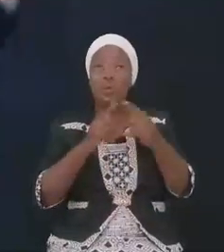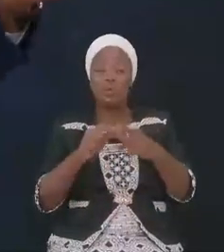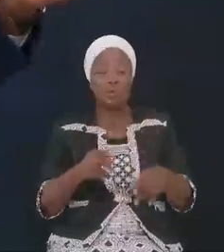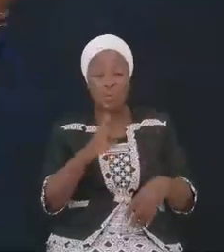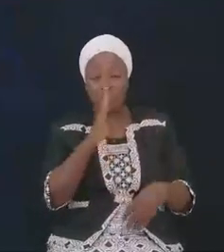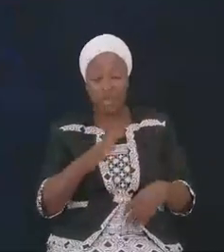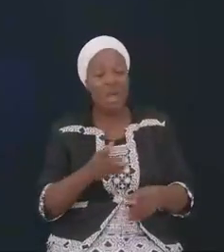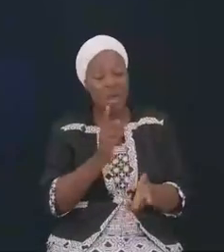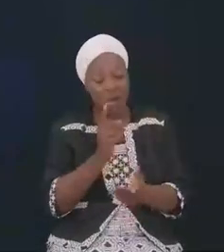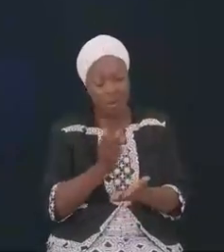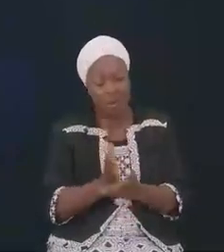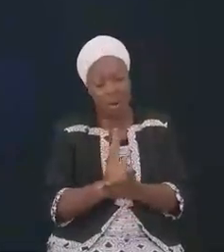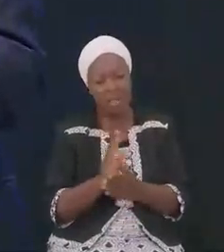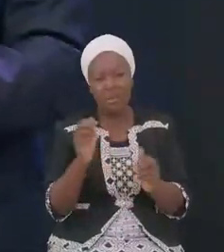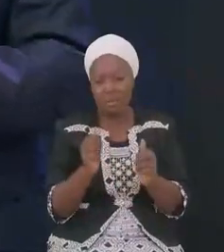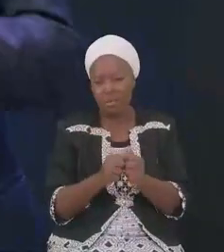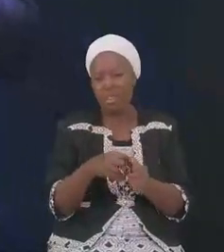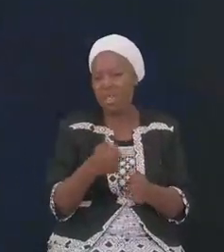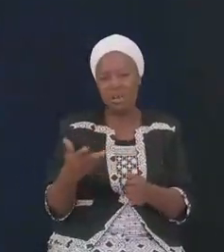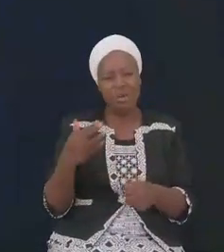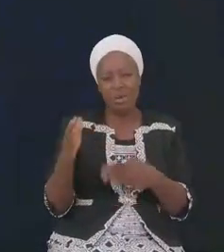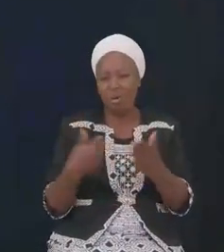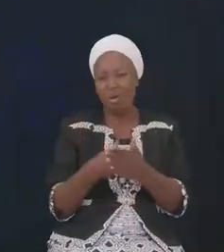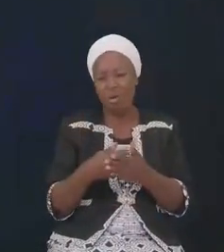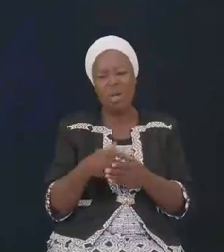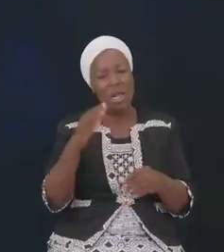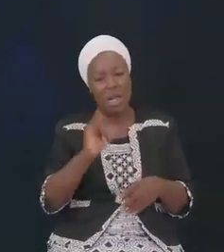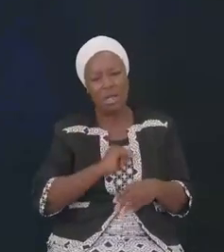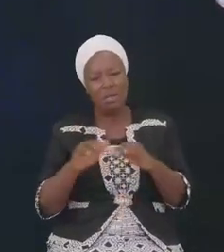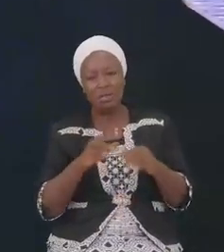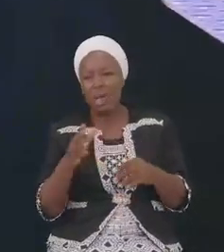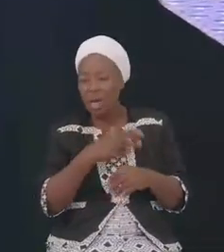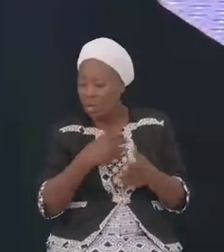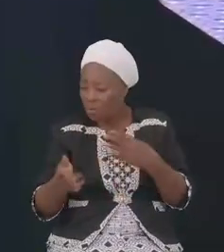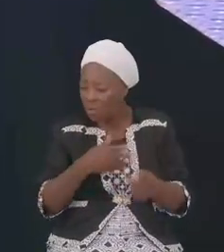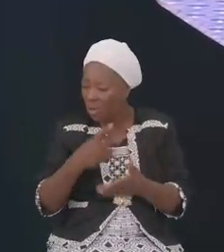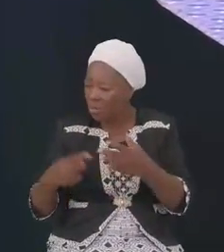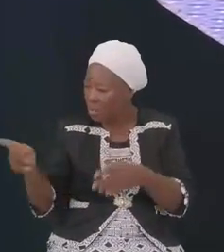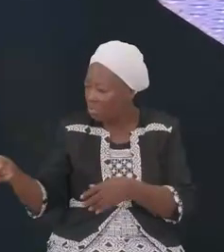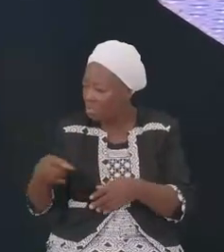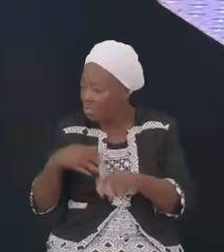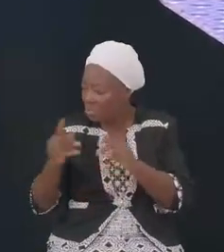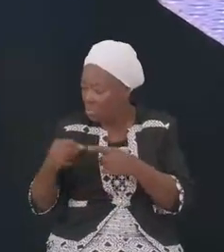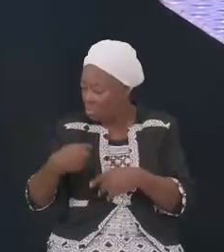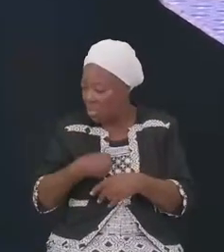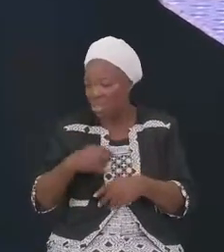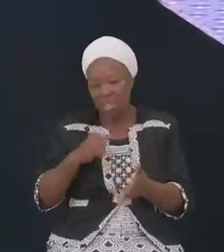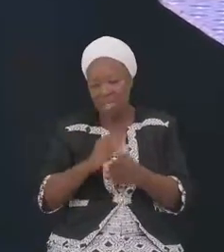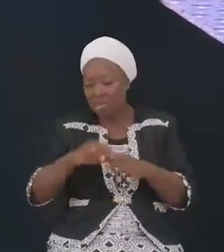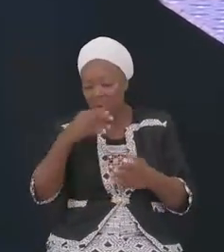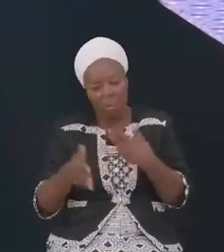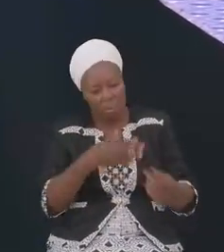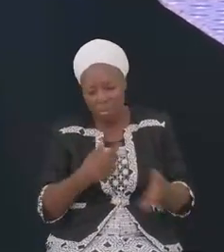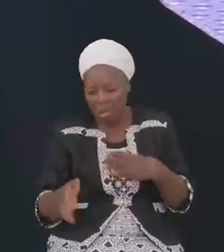avec Dieu. Quel soit ce que l'autre la pense de moi, cela n'importe pas. Je vais rester du côté de Dieu. Je vais rester